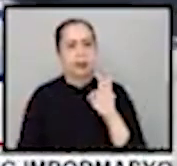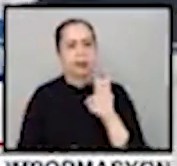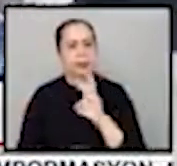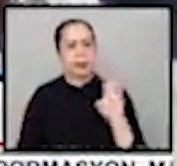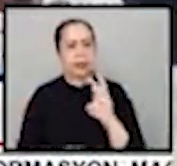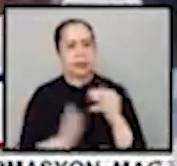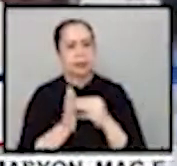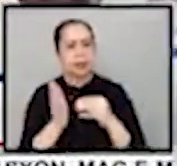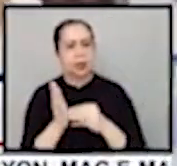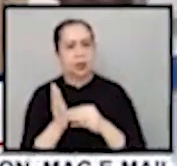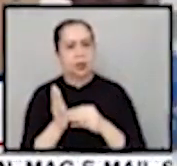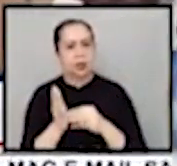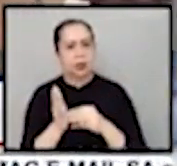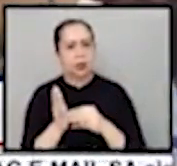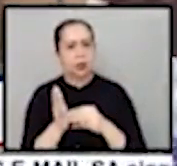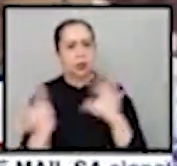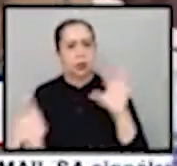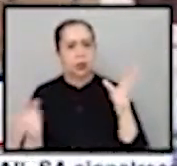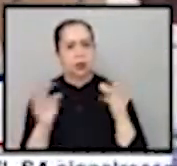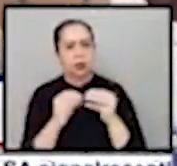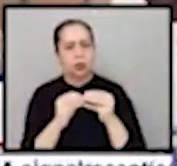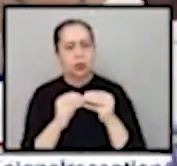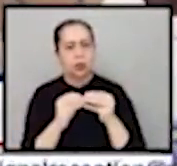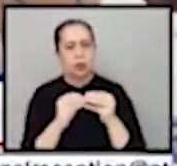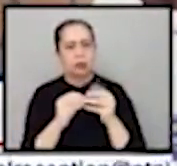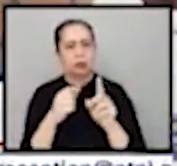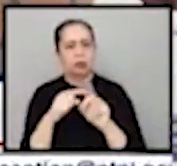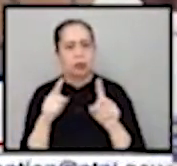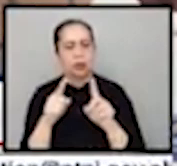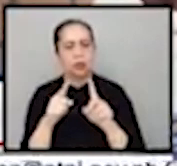million ang total na kuha pero in receipt